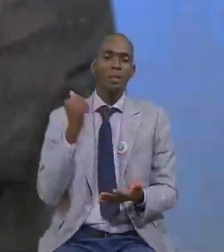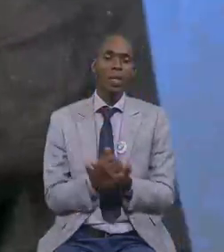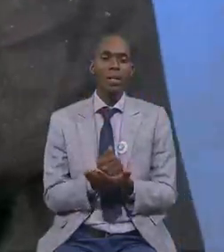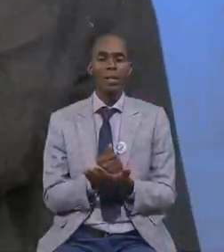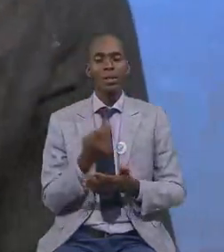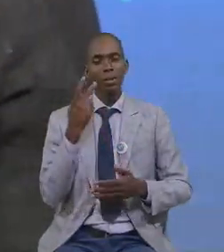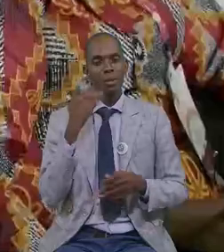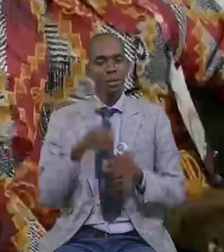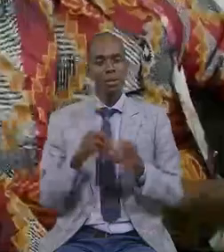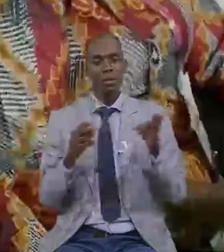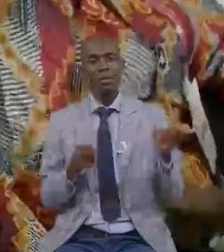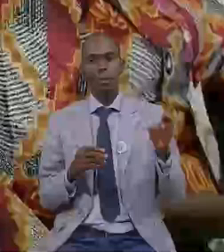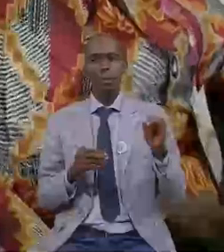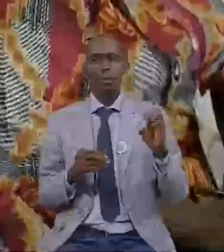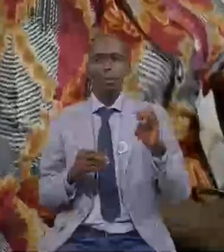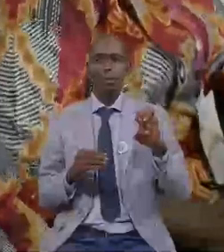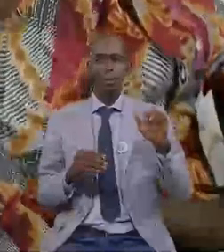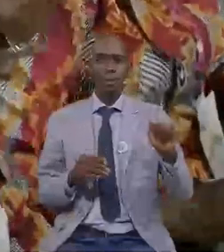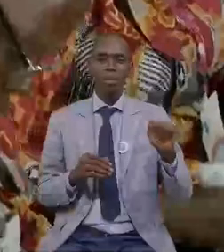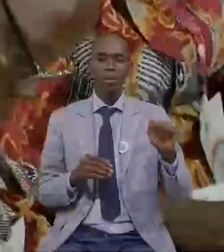Allons à